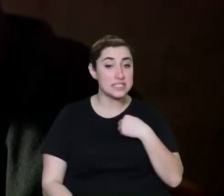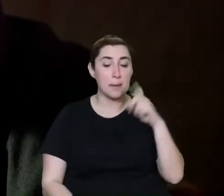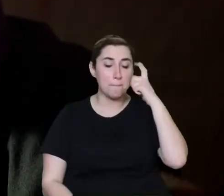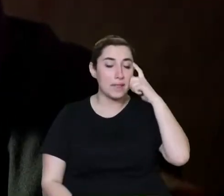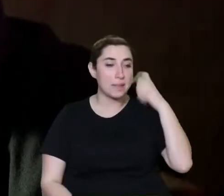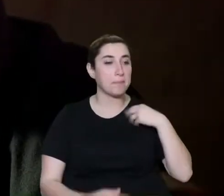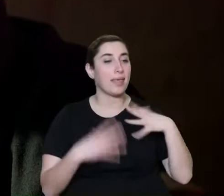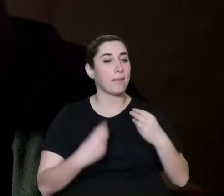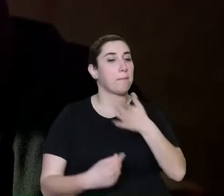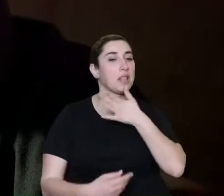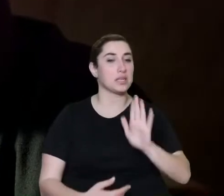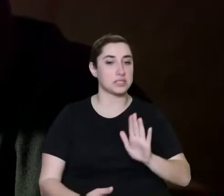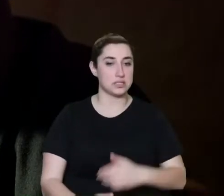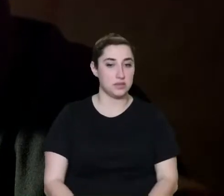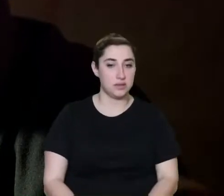ilim erbabıyız.